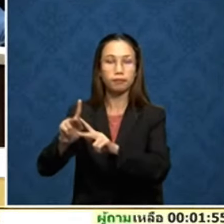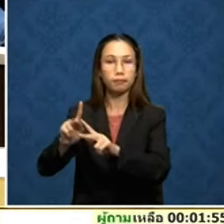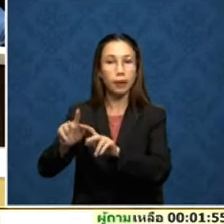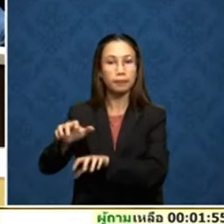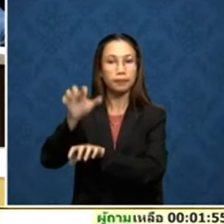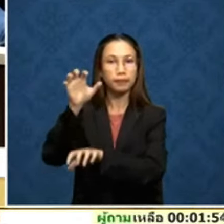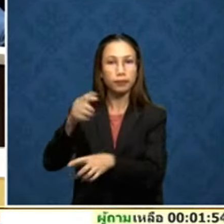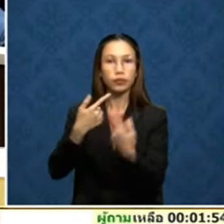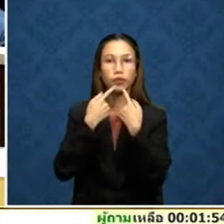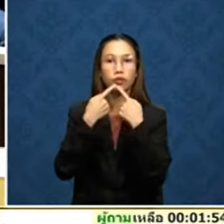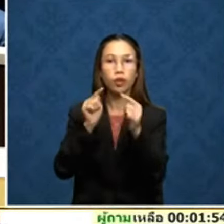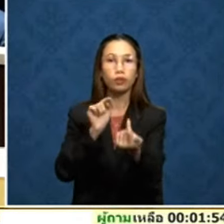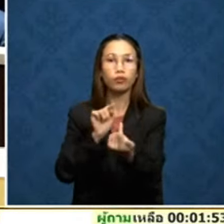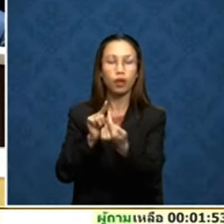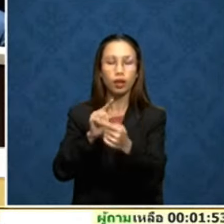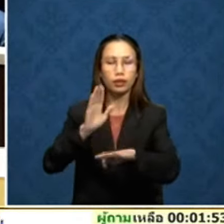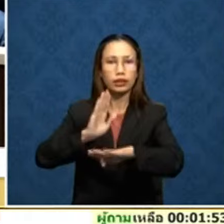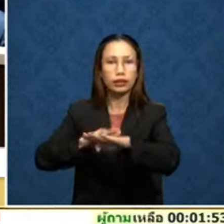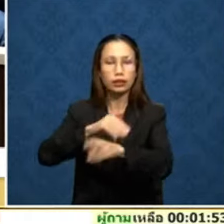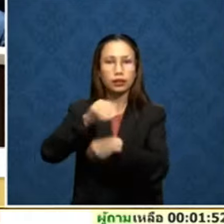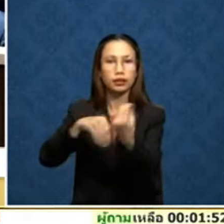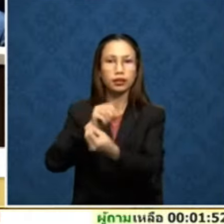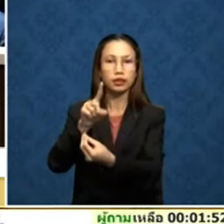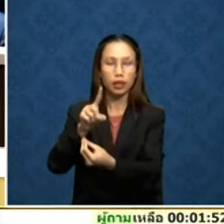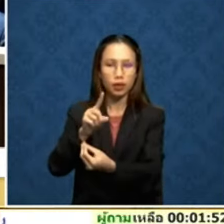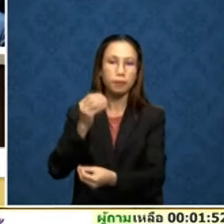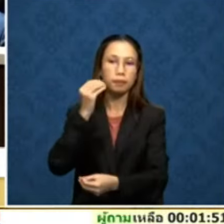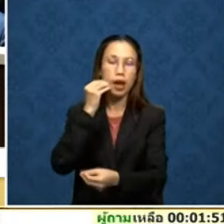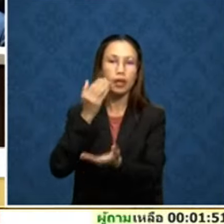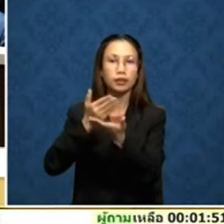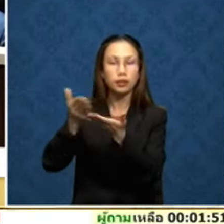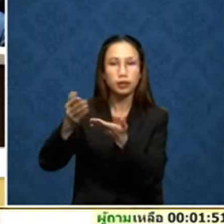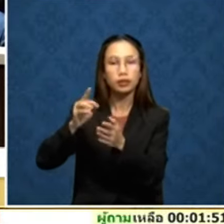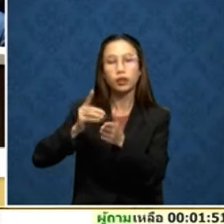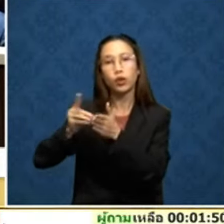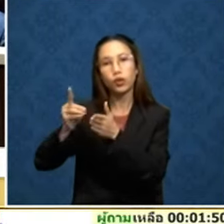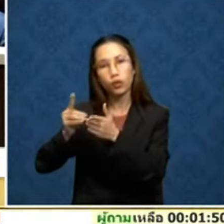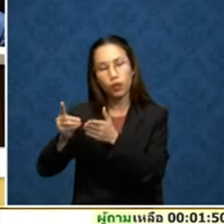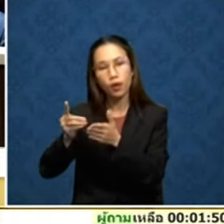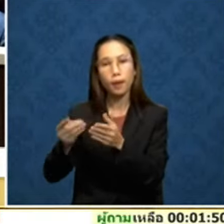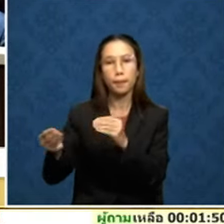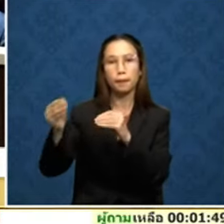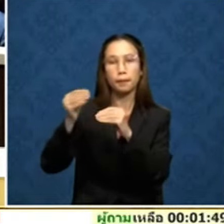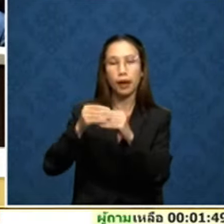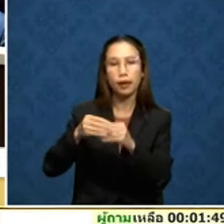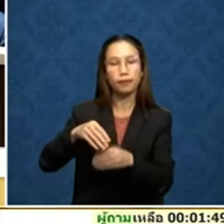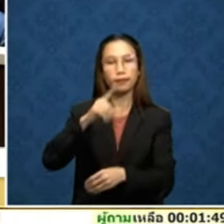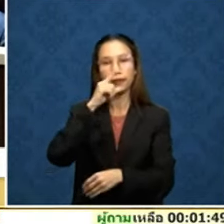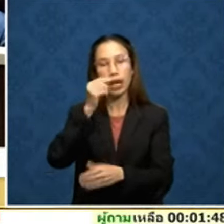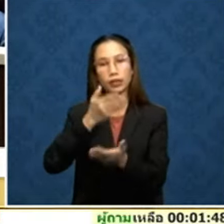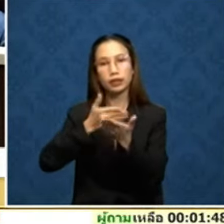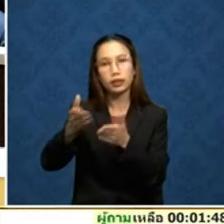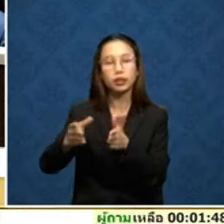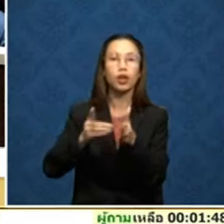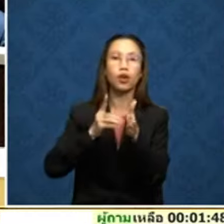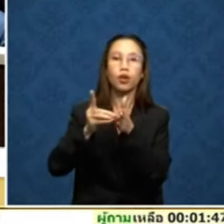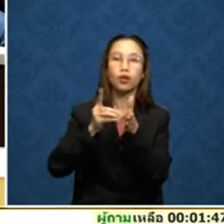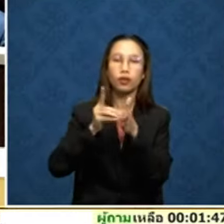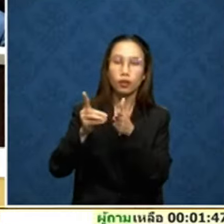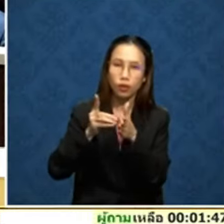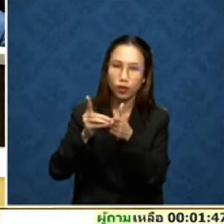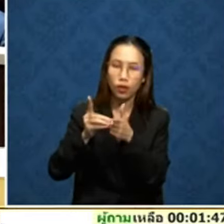กระทู้เกี่ยวกับมาตรการกระตุ้นเศรษฐกิจผ่านอสังหาริมทรัพย์เนี่ยค่ะทั้งเรื่องของการเพิ่มสัดส่วนต่างชาติซื้อคอนโดนะจาก